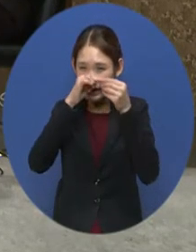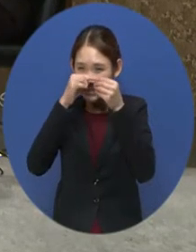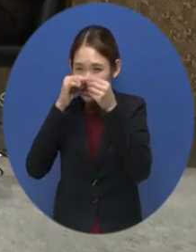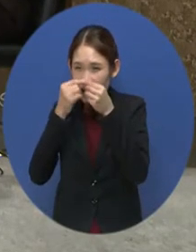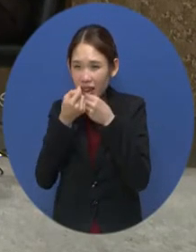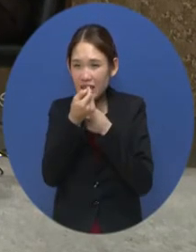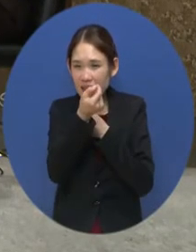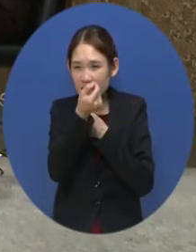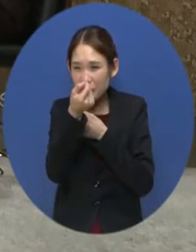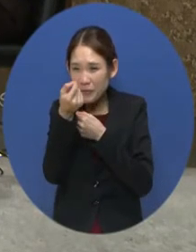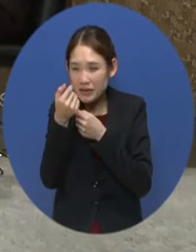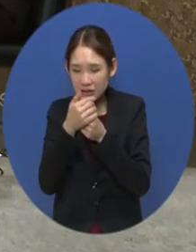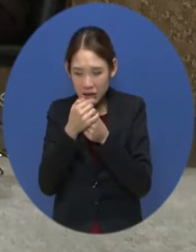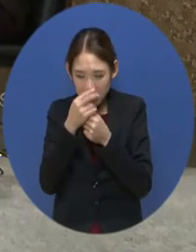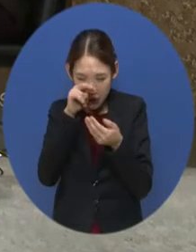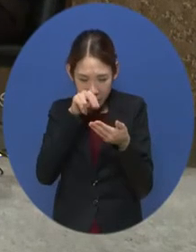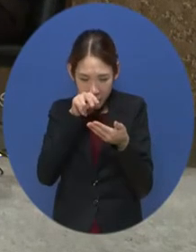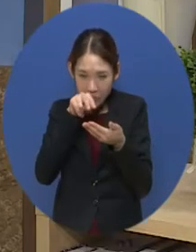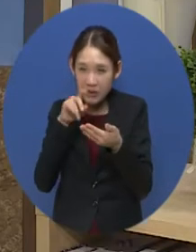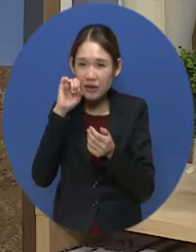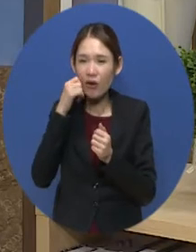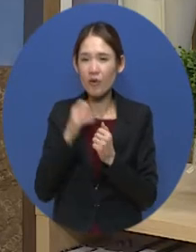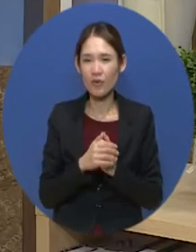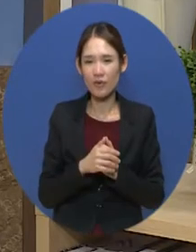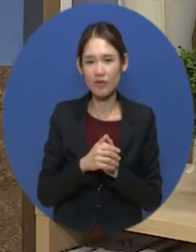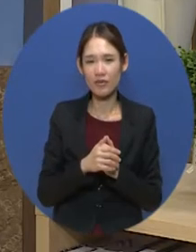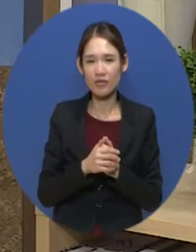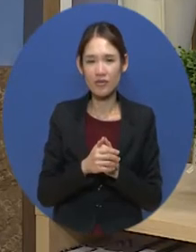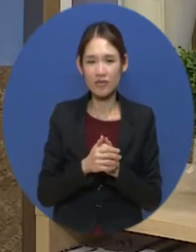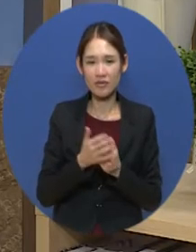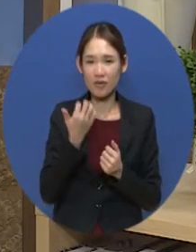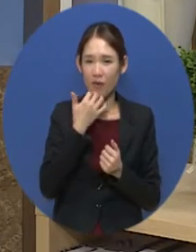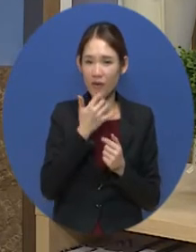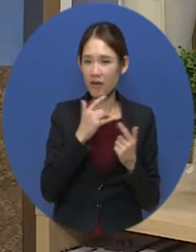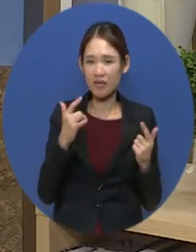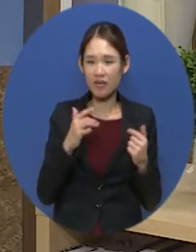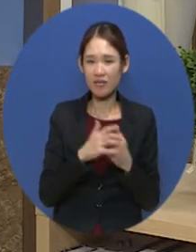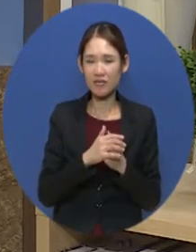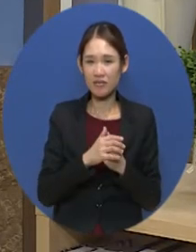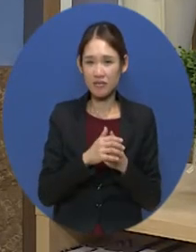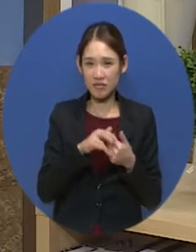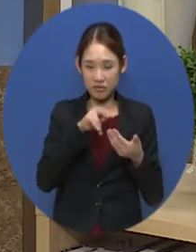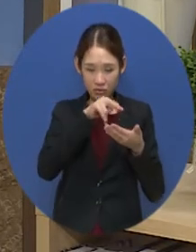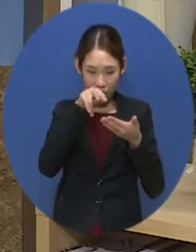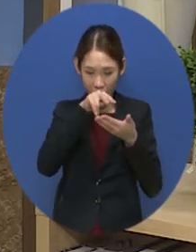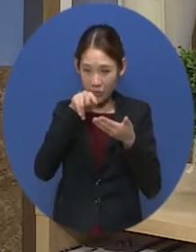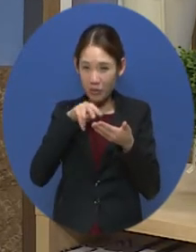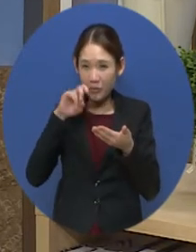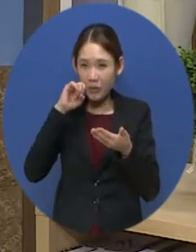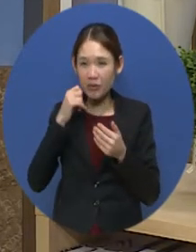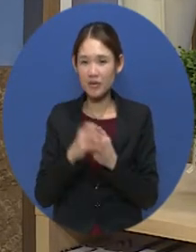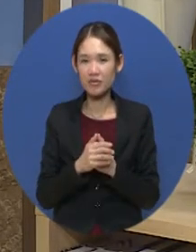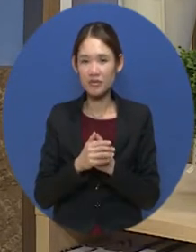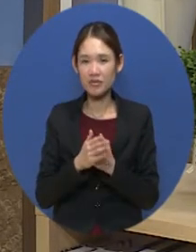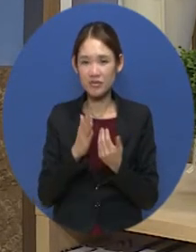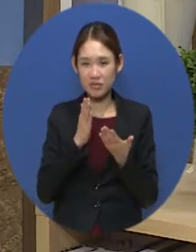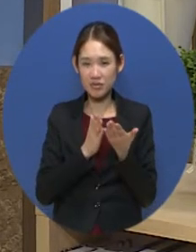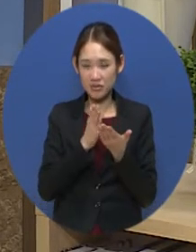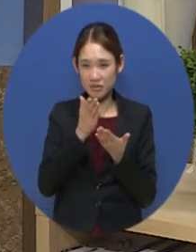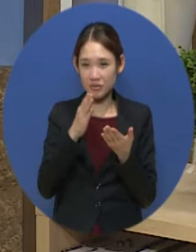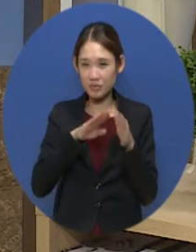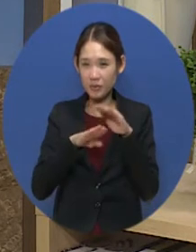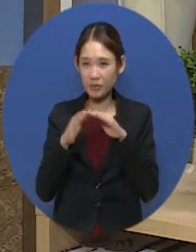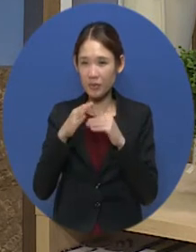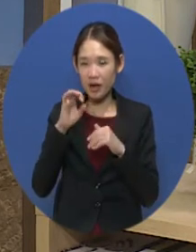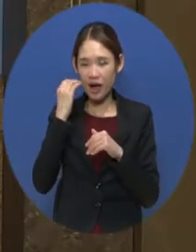작고 맞아요. 보기가 힘들게 되어 있어요. 맞아요. 일단은. 예. 이게 뭐 컬러로 되어 있다는 이것도 아니고 맞아요. 보기가 너무 힘들어서. 예. 접힌 부분은 잘 보이지도 않아요.